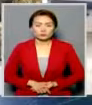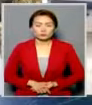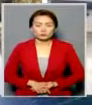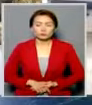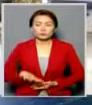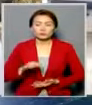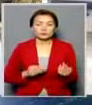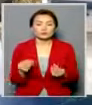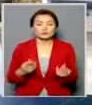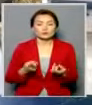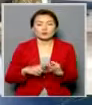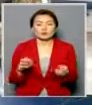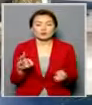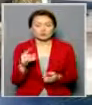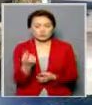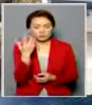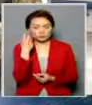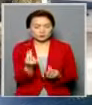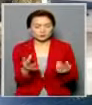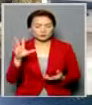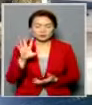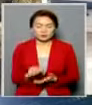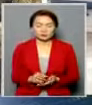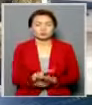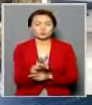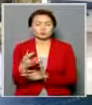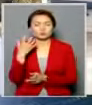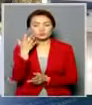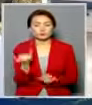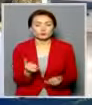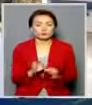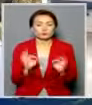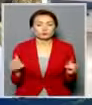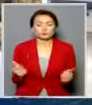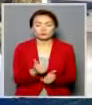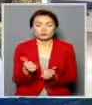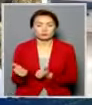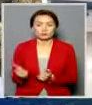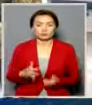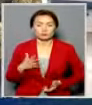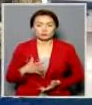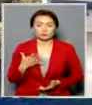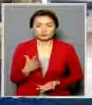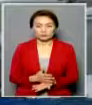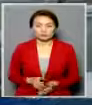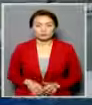Все игрушки в доме связаны с пожарными. Играем, тушим пожары. Сегодня все прошло очень хорошо. Ребенок доволен.